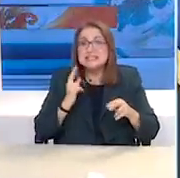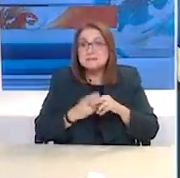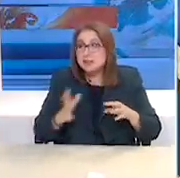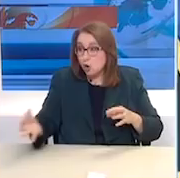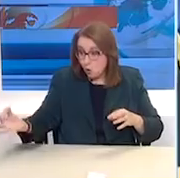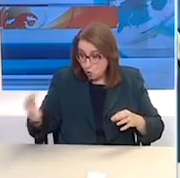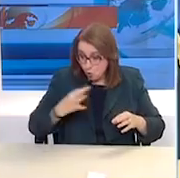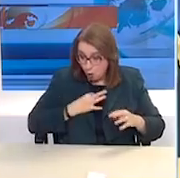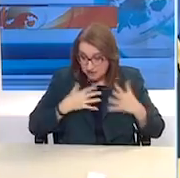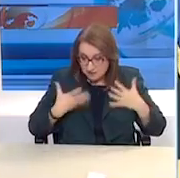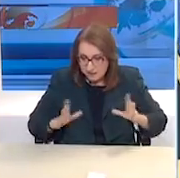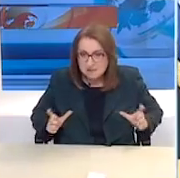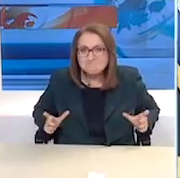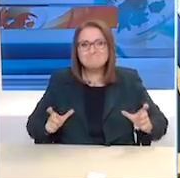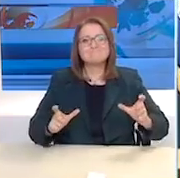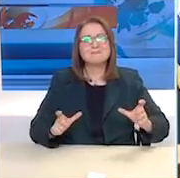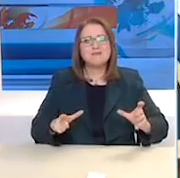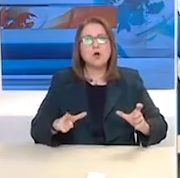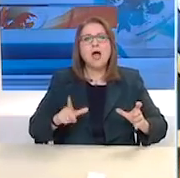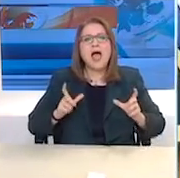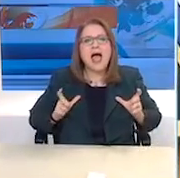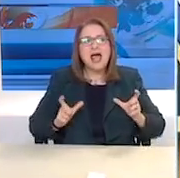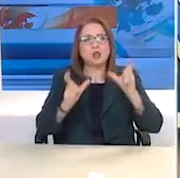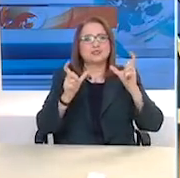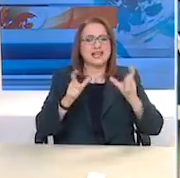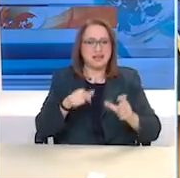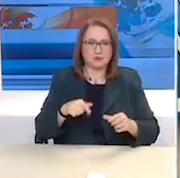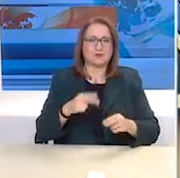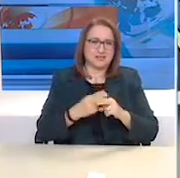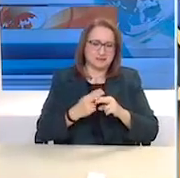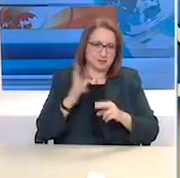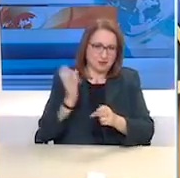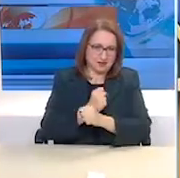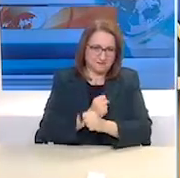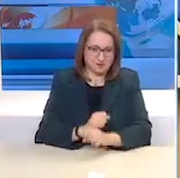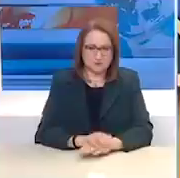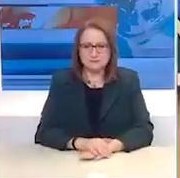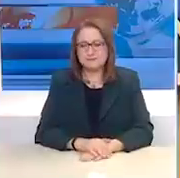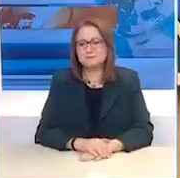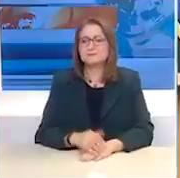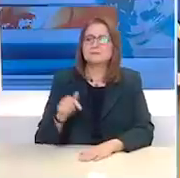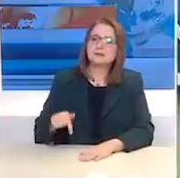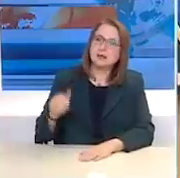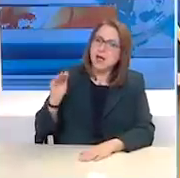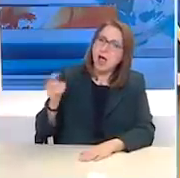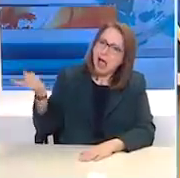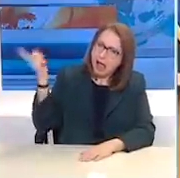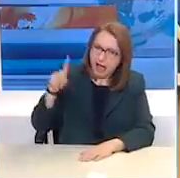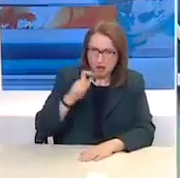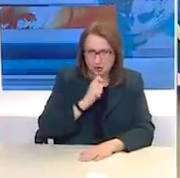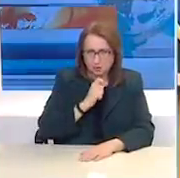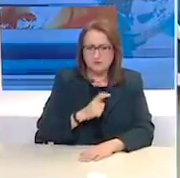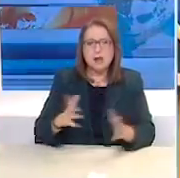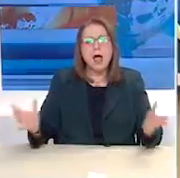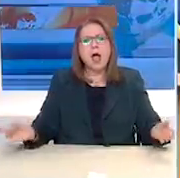Κυρία Ευθυμιάδου από την εφημερίδα Έθνος και το healthreport.gr. Κύριε Τσιόδρα, αν παρά τις προσπάθειες ξεφύγει η κατάσταση σε ένα βαθμό